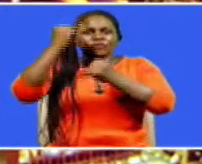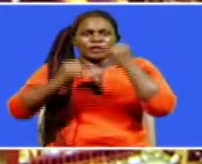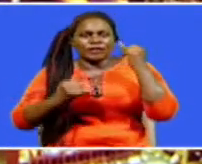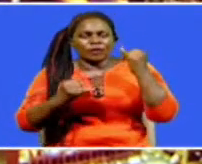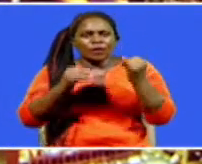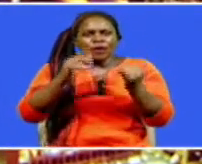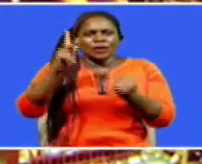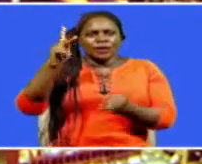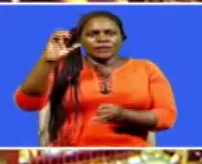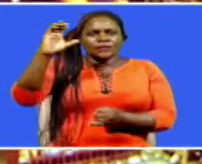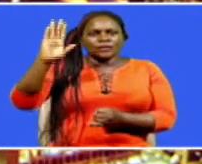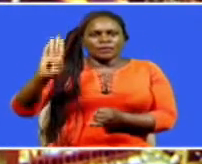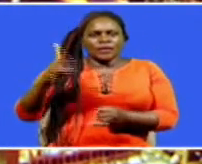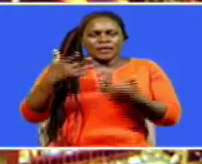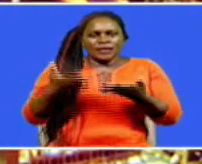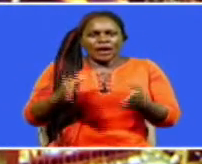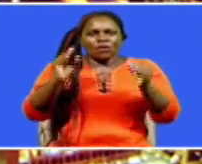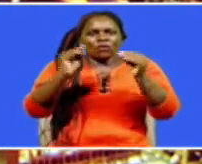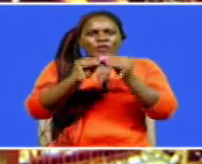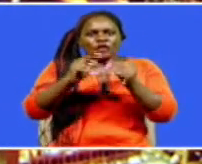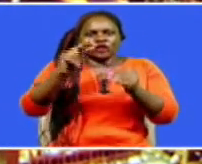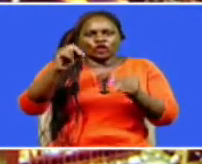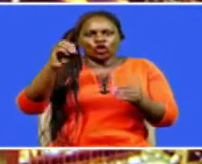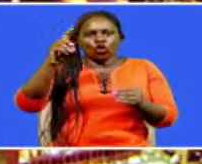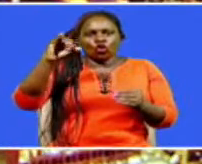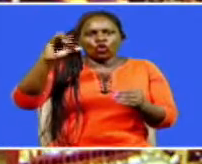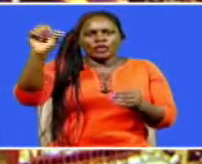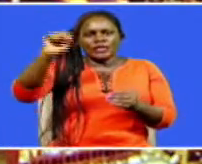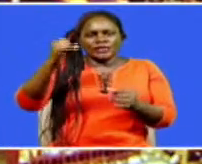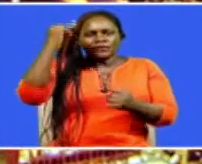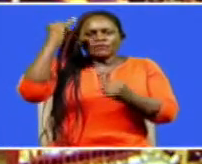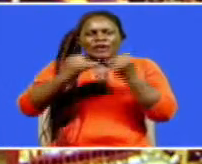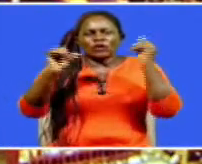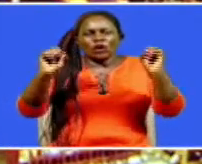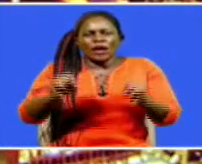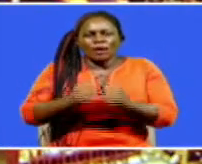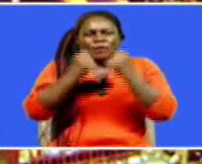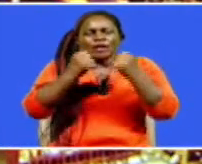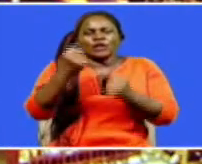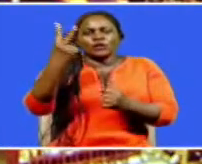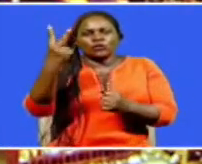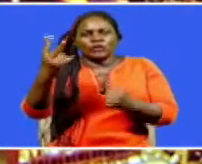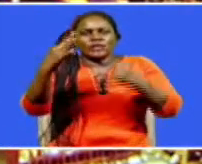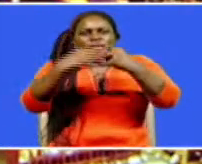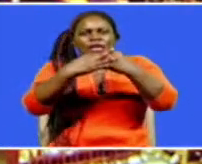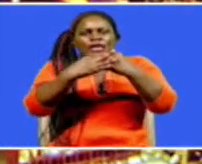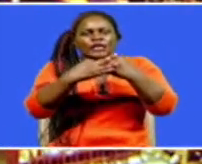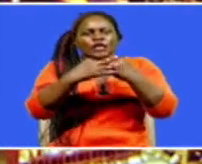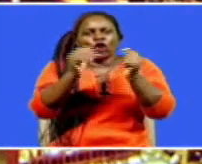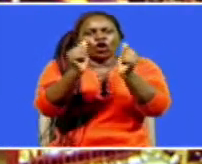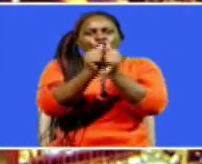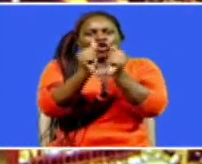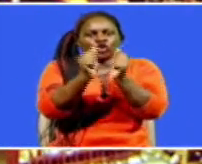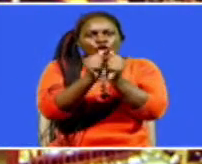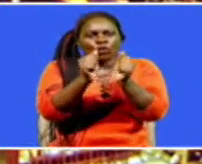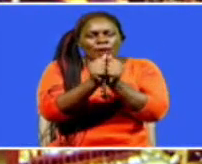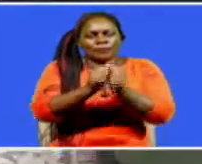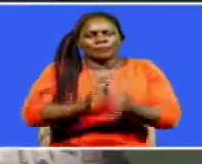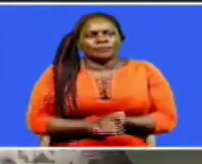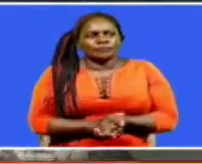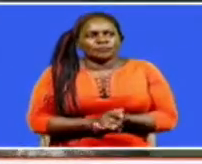Wana benki KCB sasa watamenyana na Nondescripts katika finali itakayochezwa Oktoba 28 ugani Impala Club.